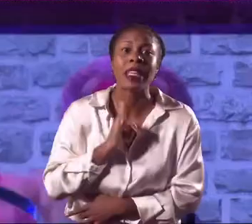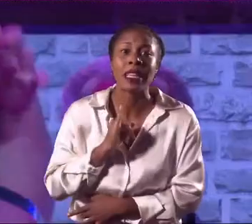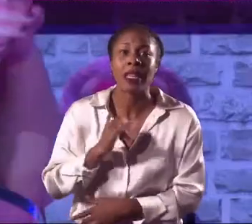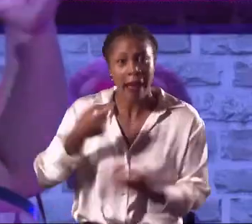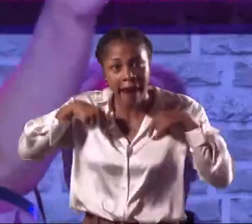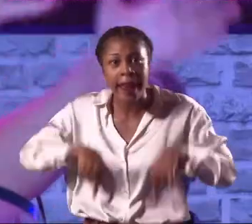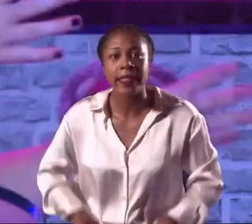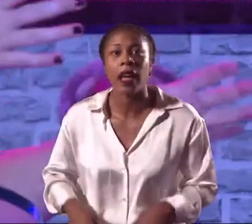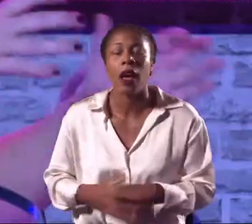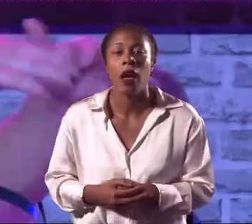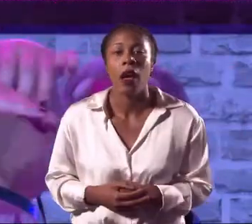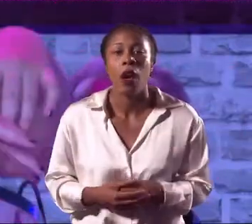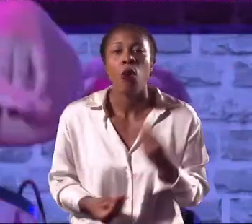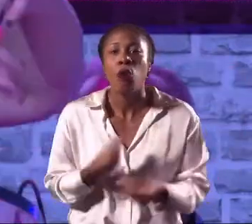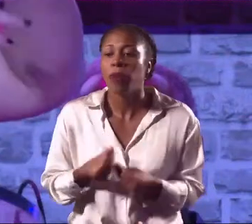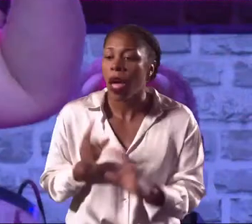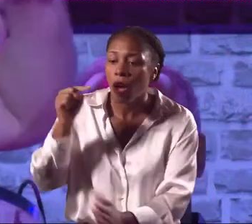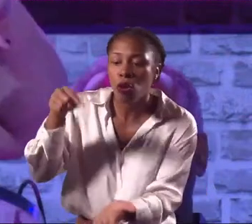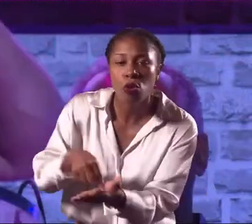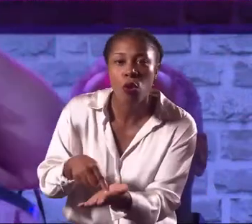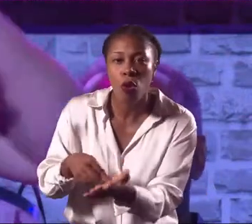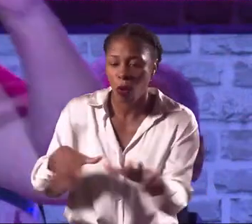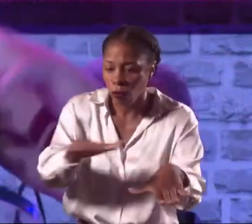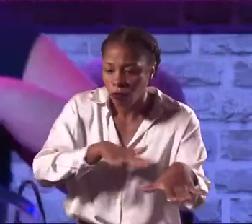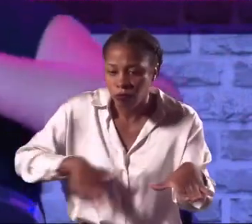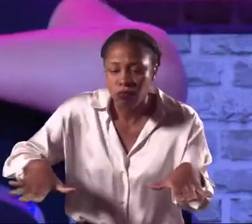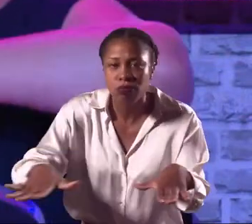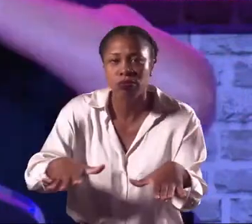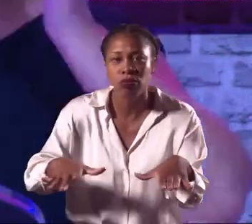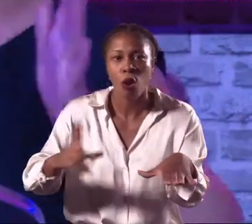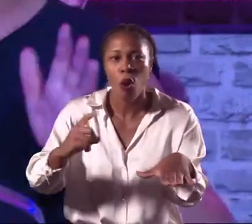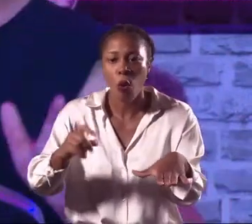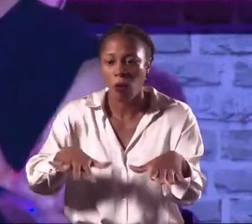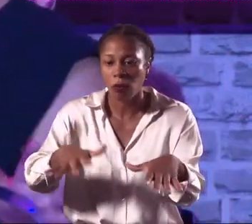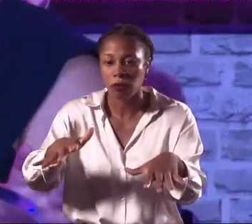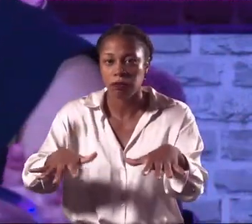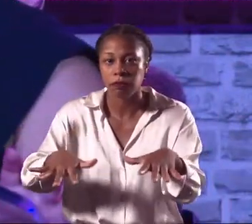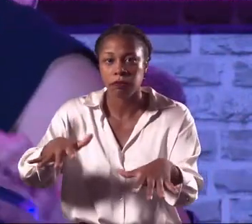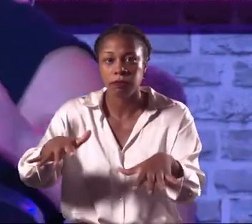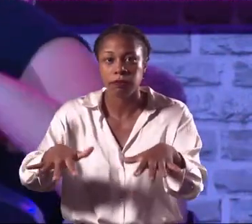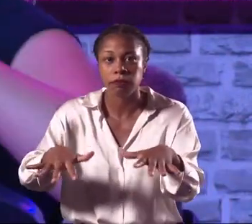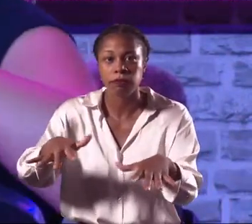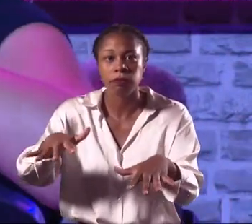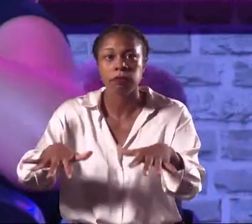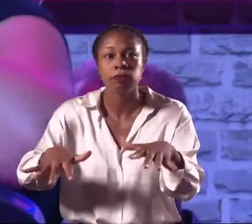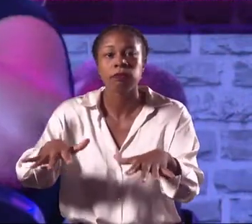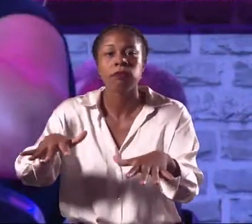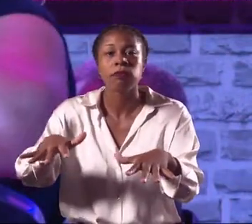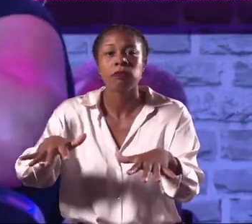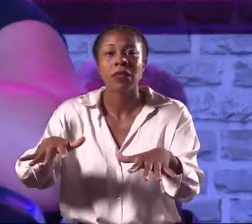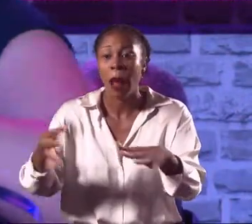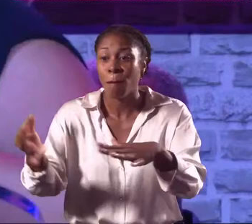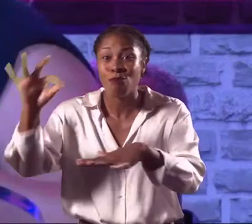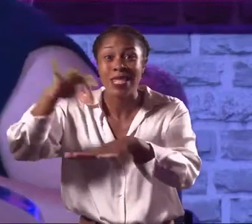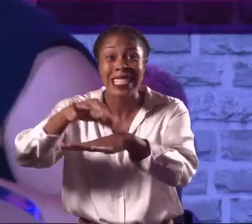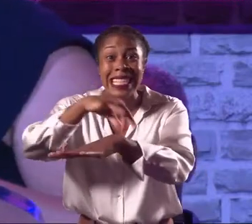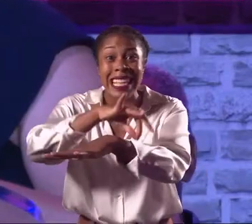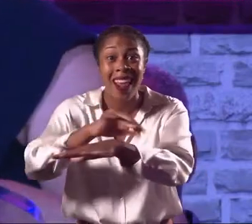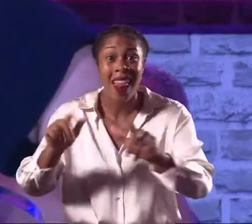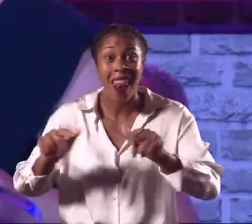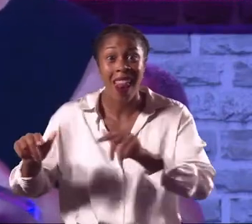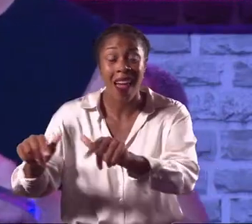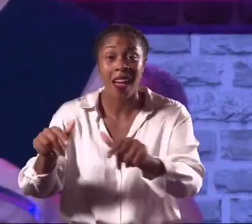il y a de l'eau croupie à des endroits parce que tous les réseaux ont débordé et qu'on retrouve des moustiques un peu